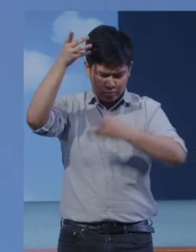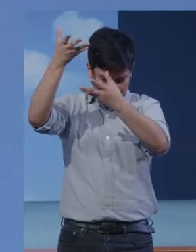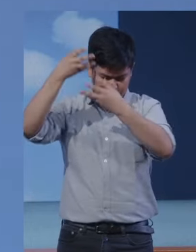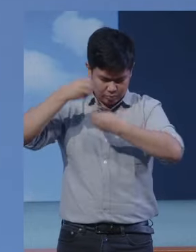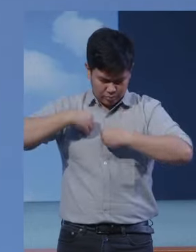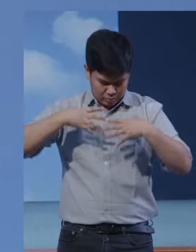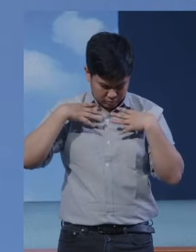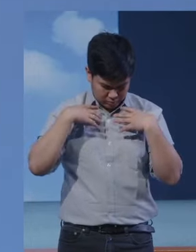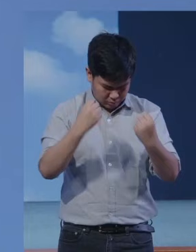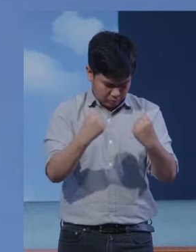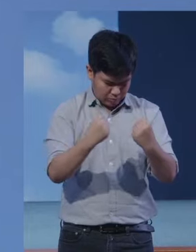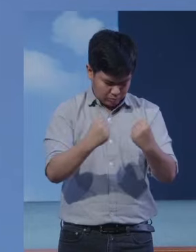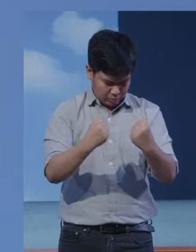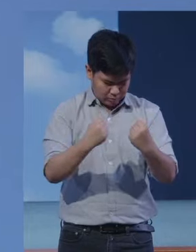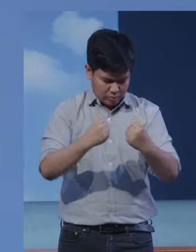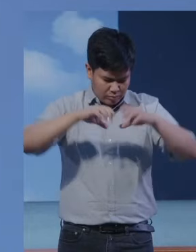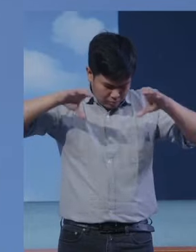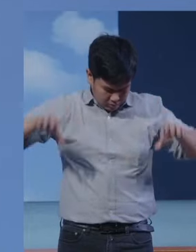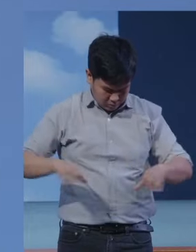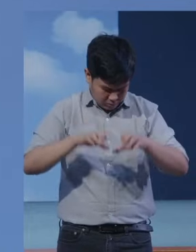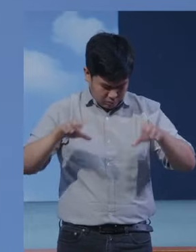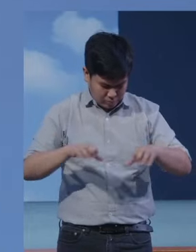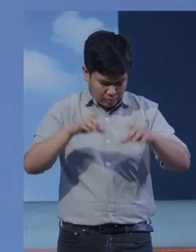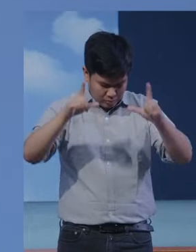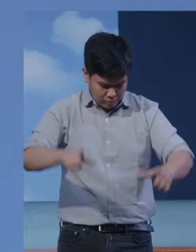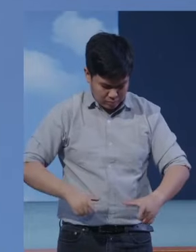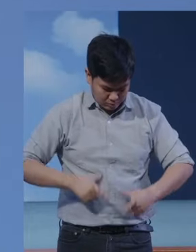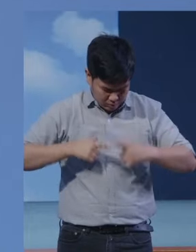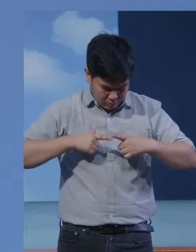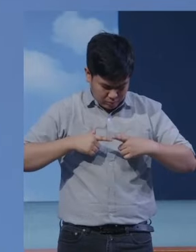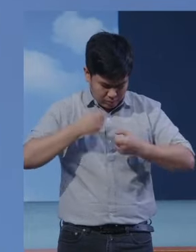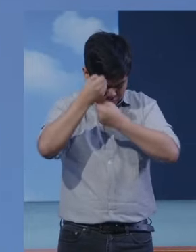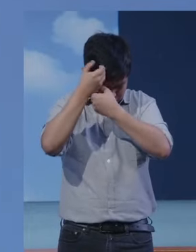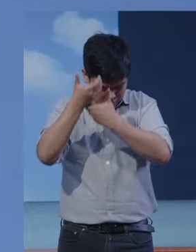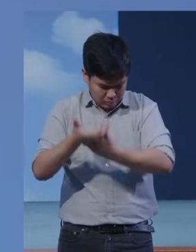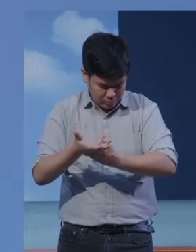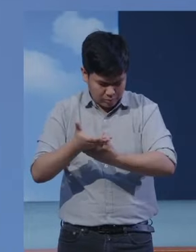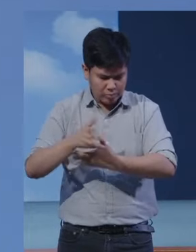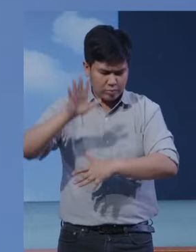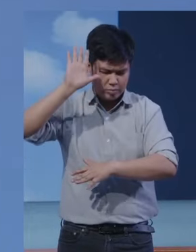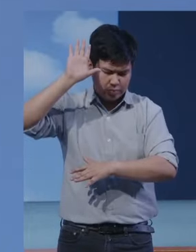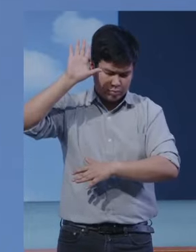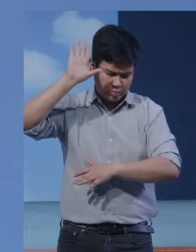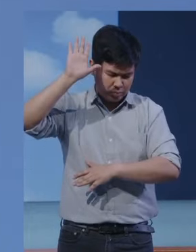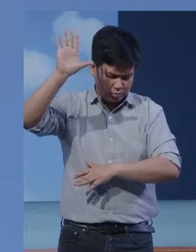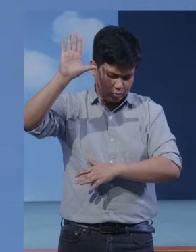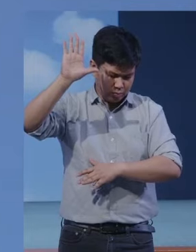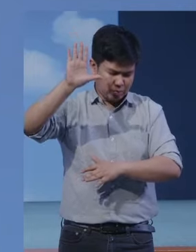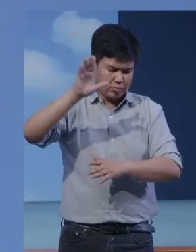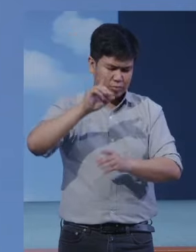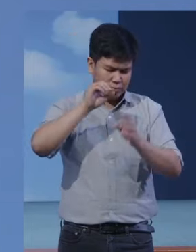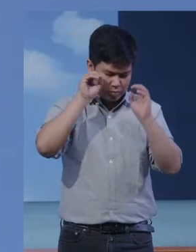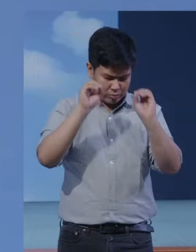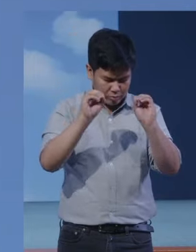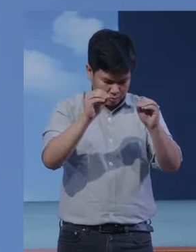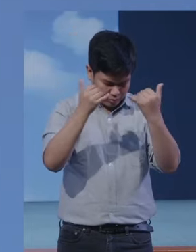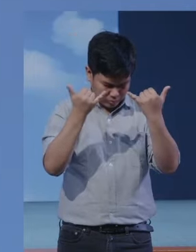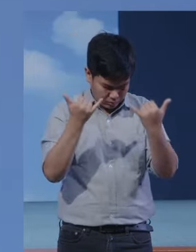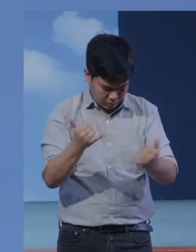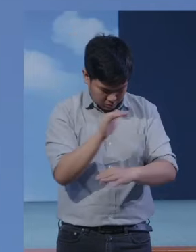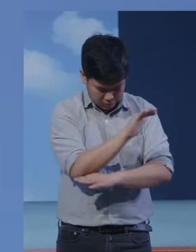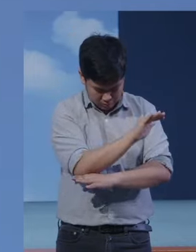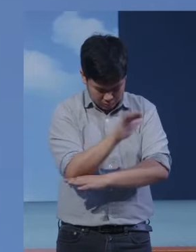kalakasan na gawin at isap muhay Panginoon Ang inyong mga tinuturo sa amin sa